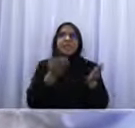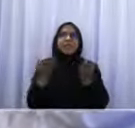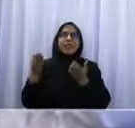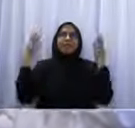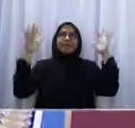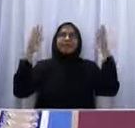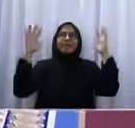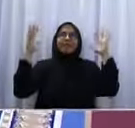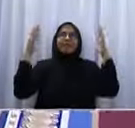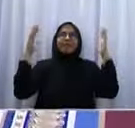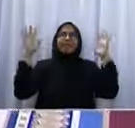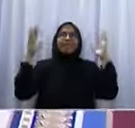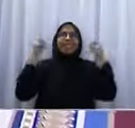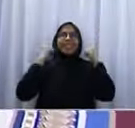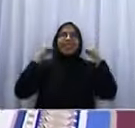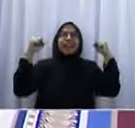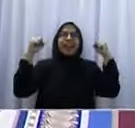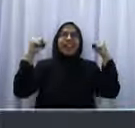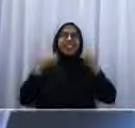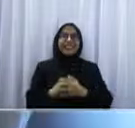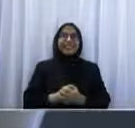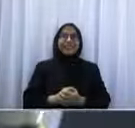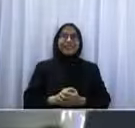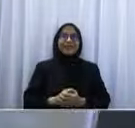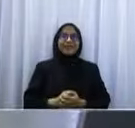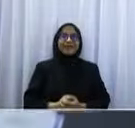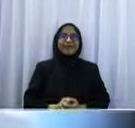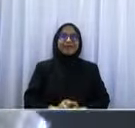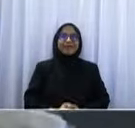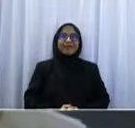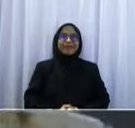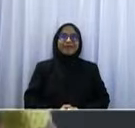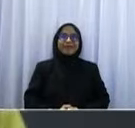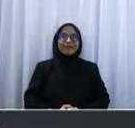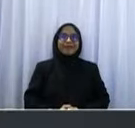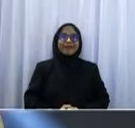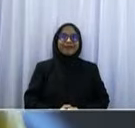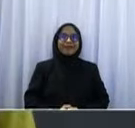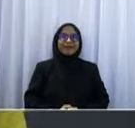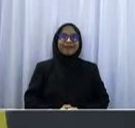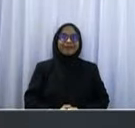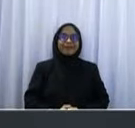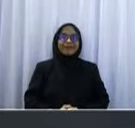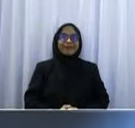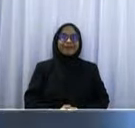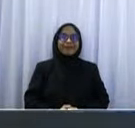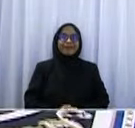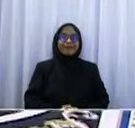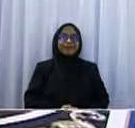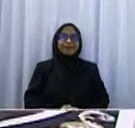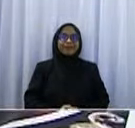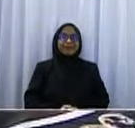semuanya. Kesehatan di setiap tempat harus ada rumah sakit tipe A. Dan oleh karena itu resik-resik itu banyak artinya, Mas.